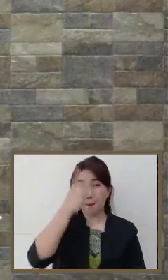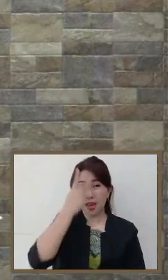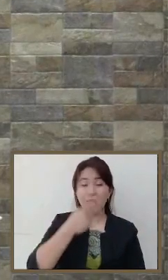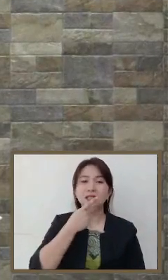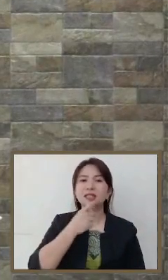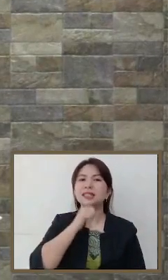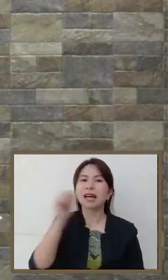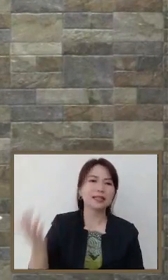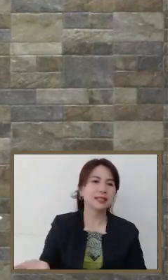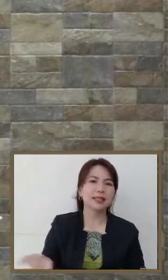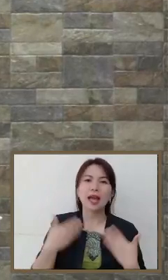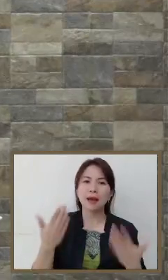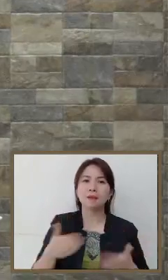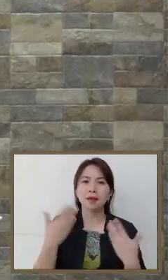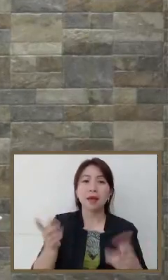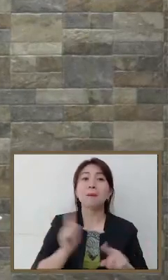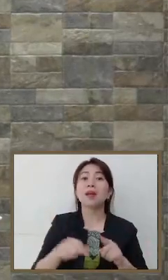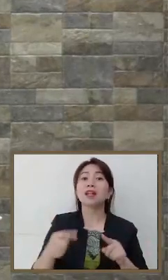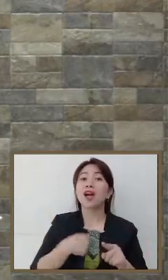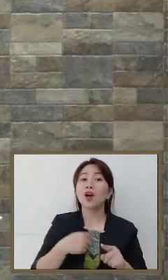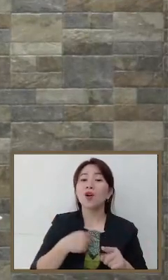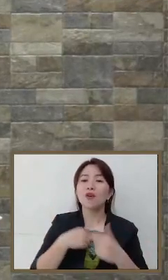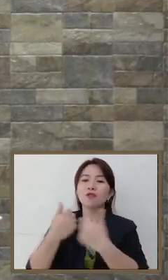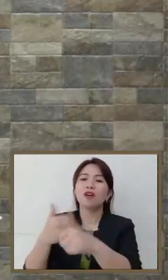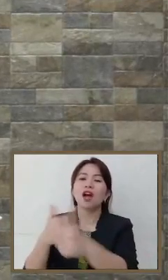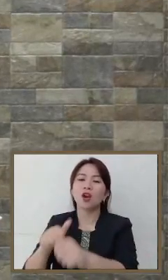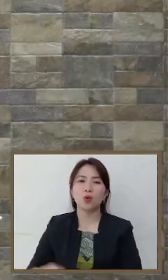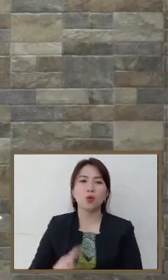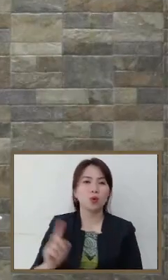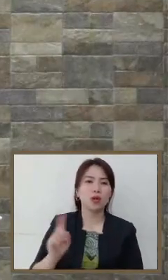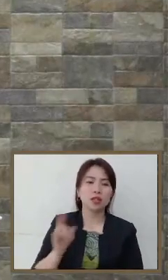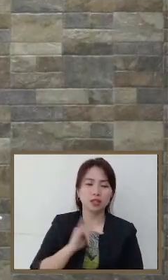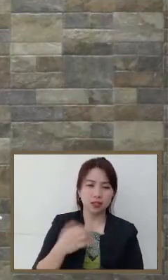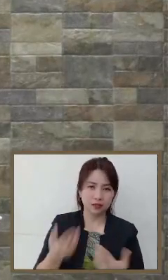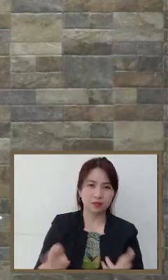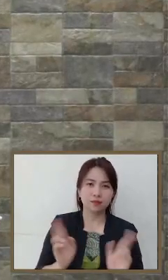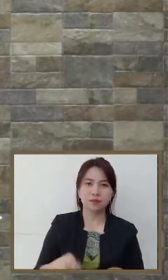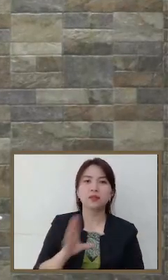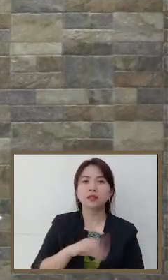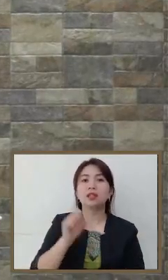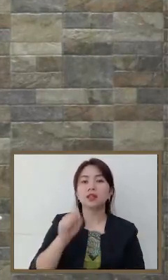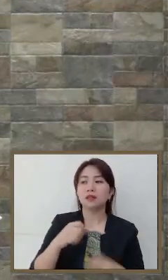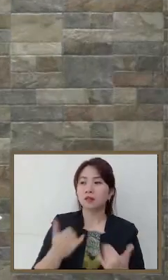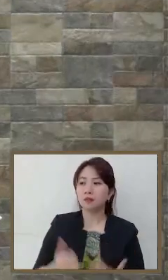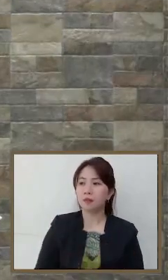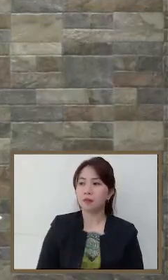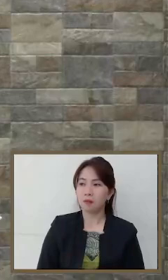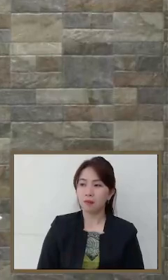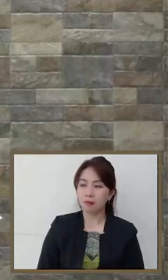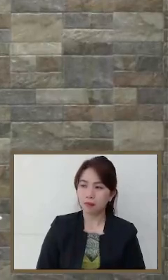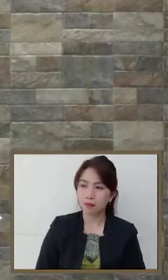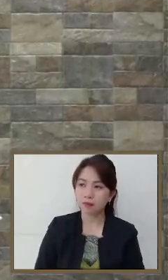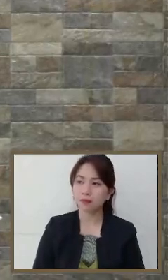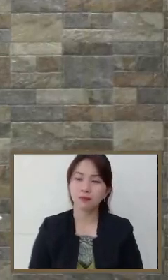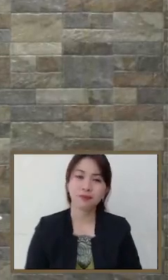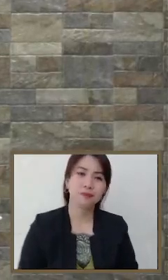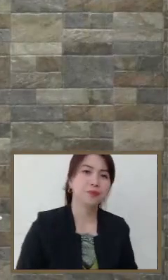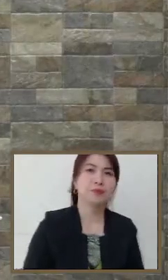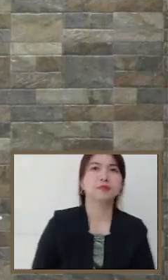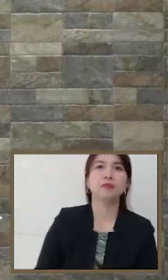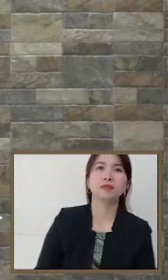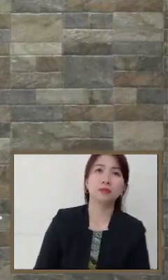ko ang bunga ng pagsunod ko sa Diyos Pinasaya ko ang Diyos ngayon pinapasaya ak ng Diyos nakar nagkaroon po ng Revival sa